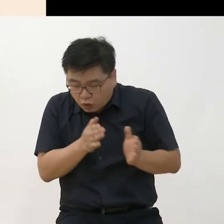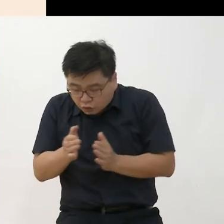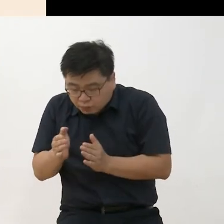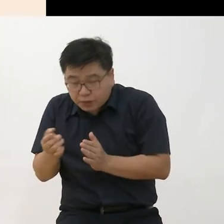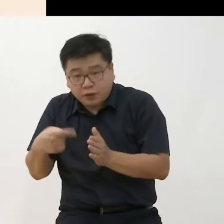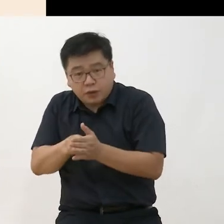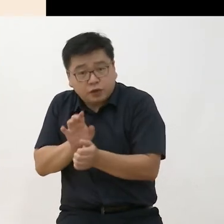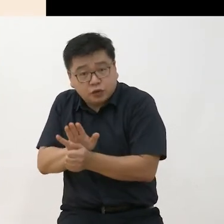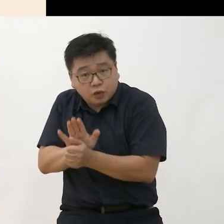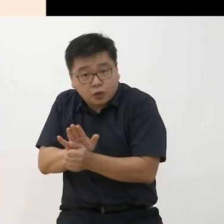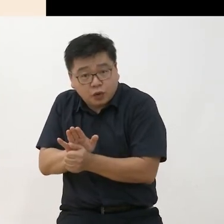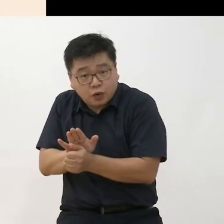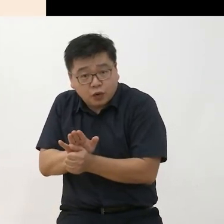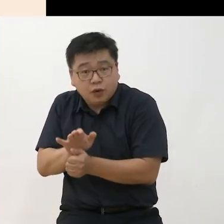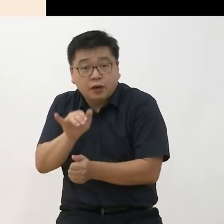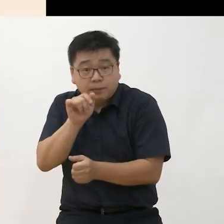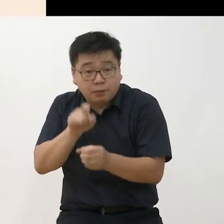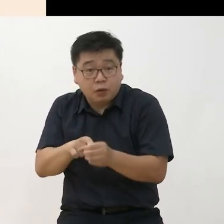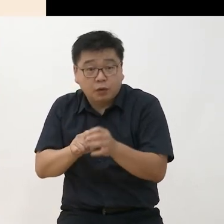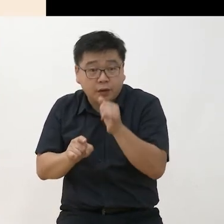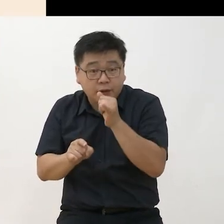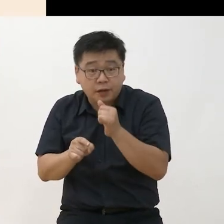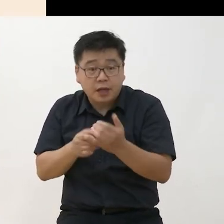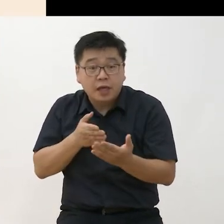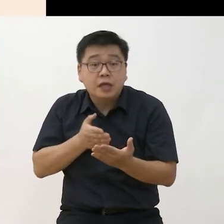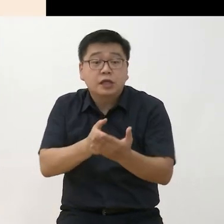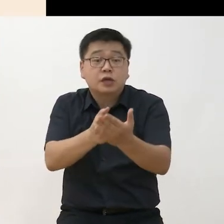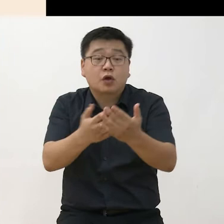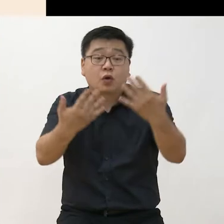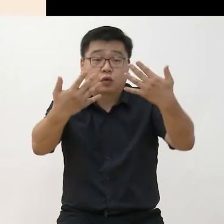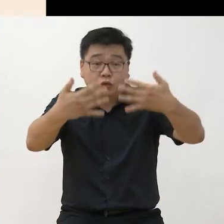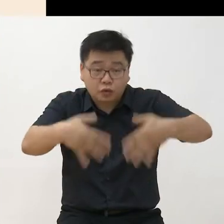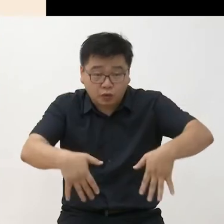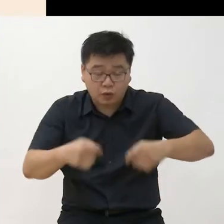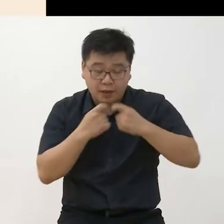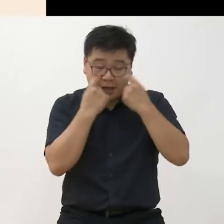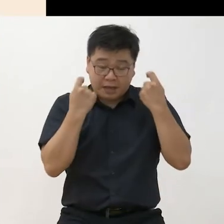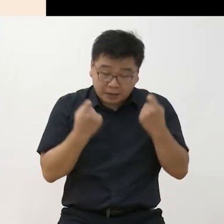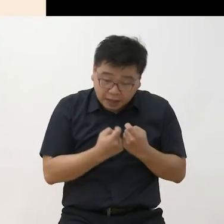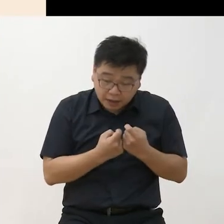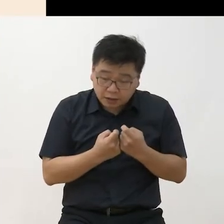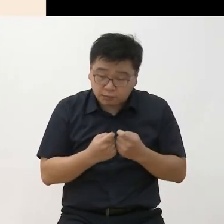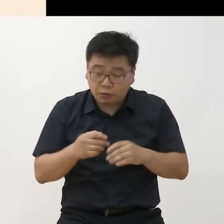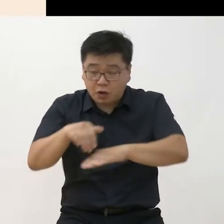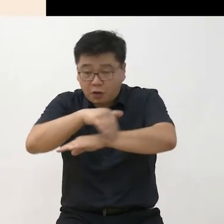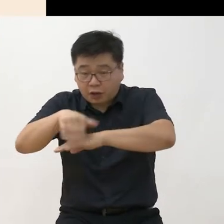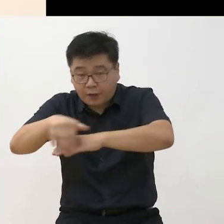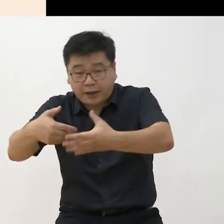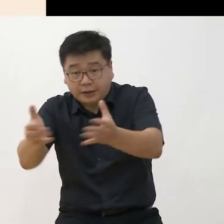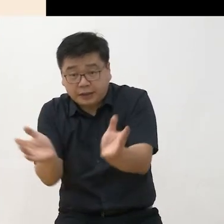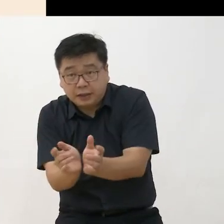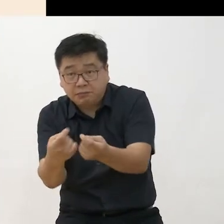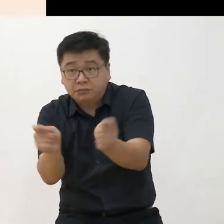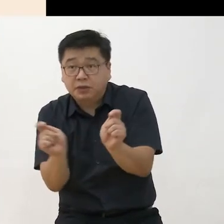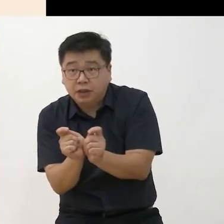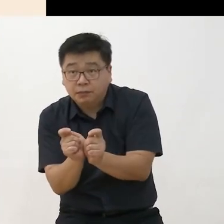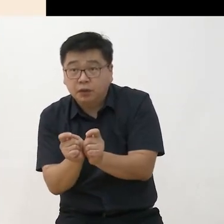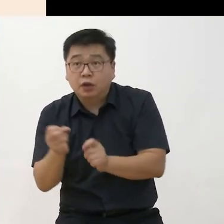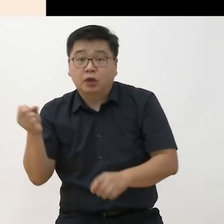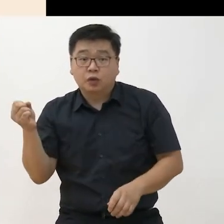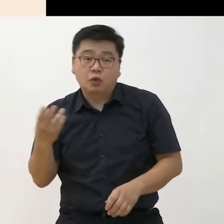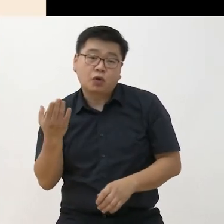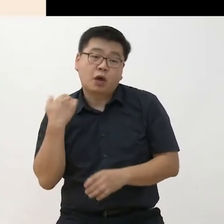지원하는 것을 목적으로 합니다. 지원 신청 자격은 기획자 개인 및 프로젝트 팀이고요.